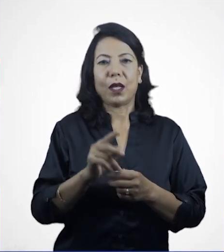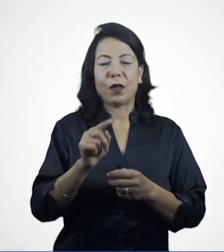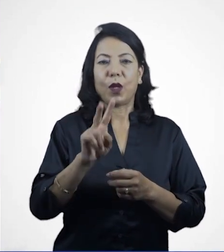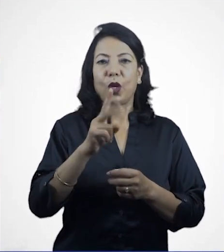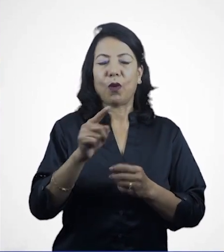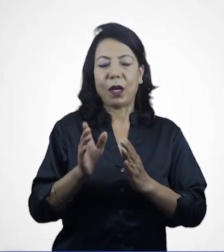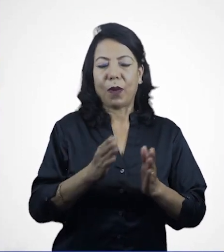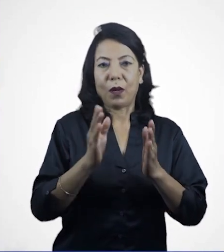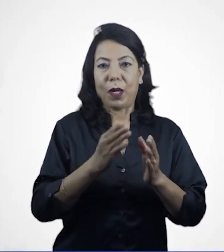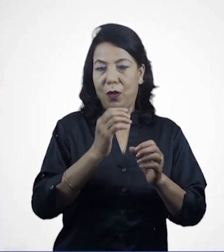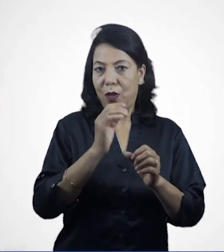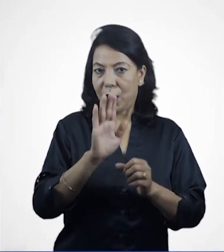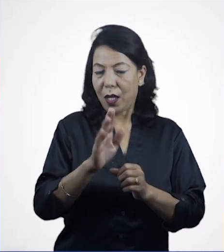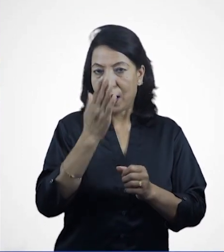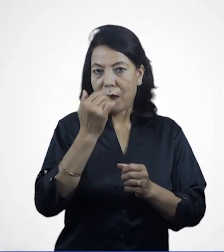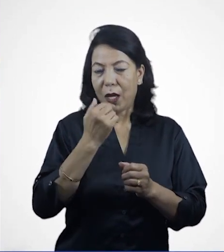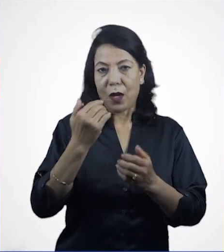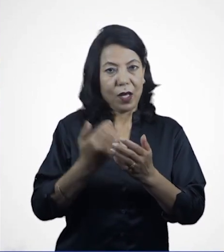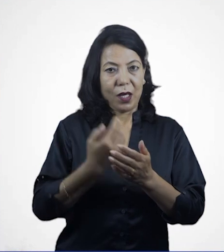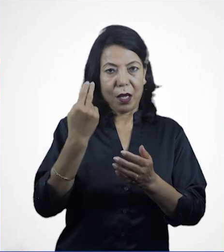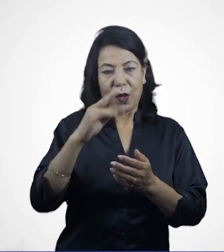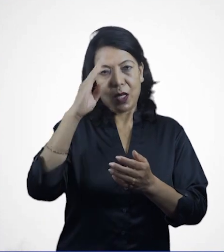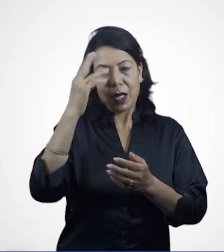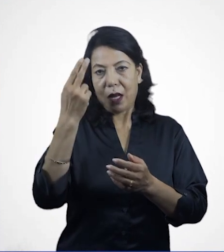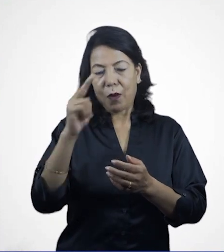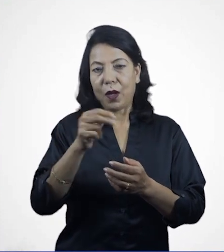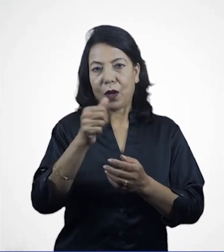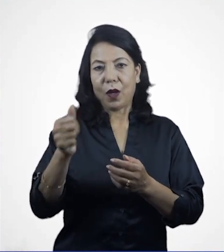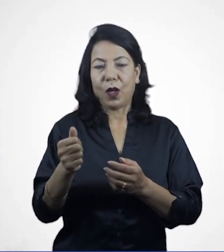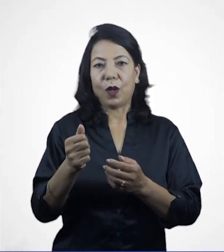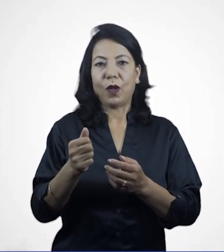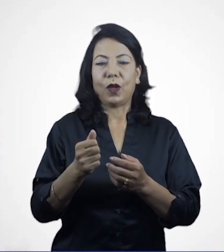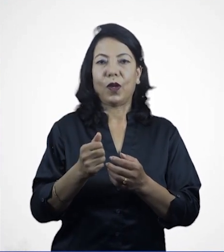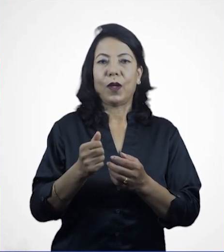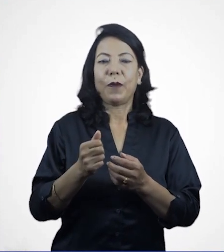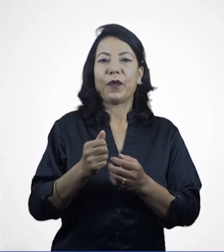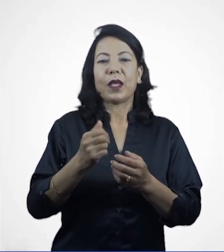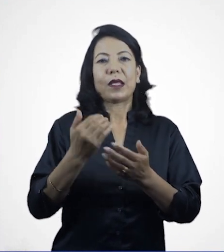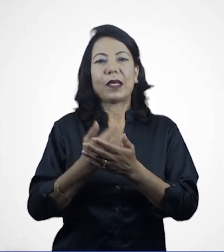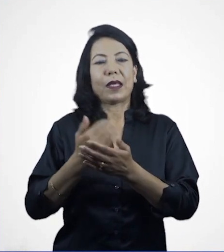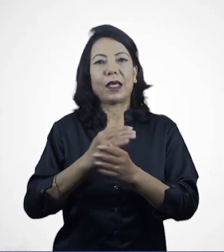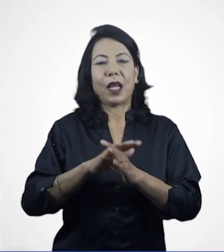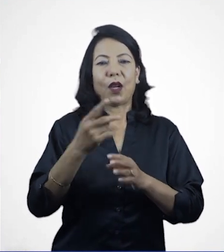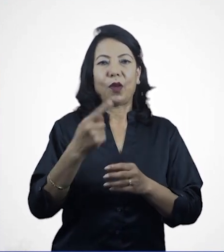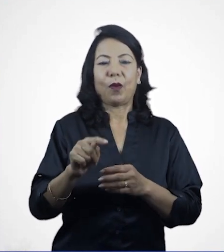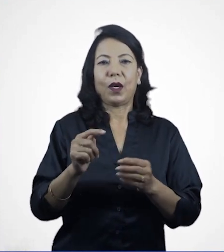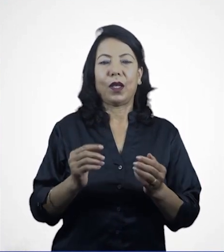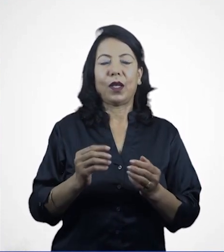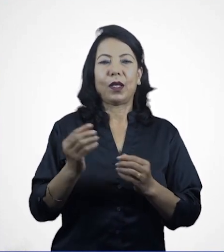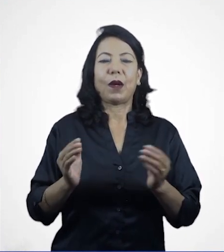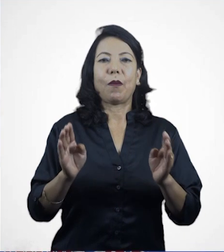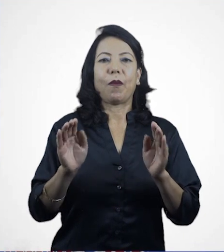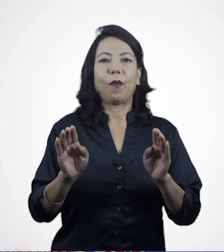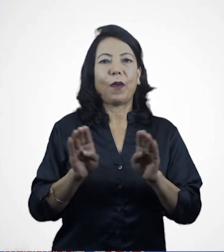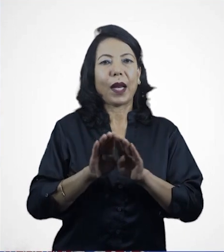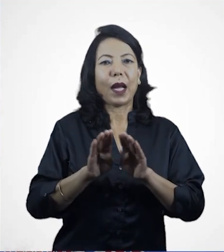इसमा दूइटा पाट चाहिए, अब यहाँ आमी संस्ता बायों, सरकार बायों, अरू सिविल ससाइटी ओर्गनाजेशन बायों, जो चाहिए, एक्कोली इंपर्टन